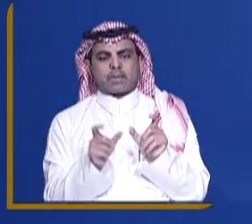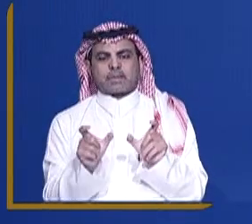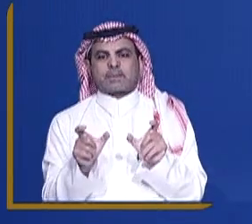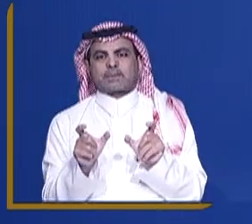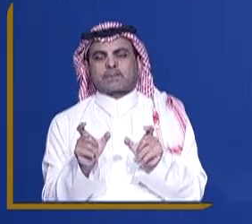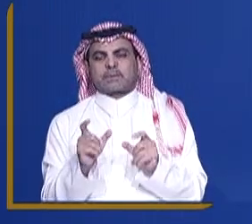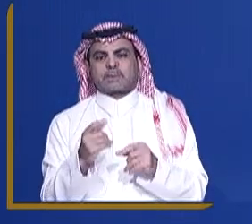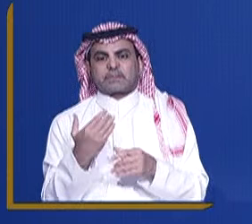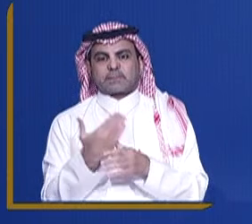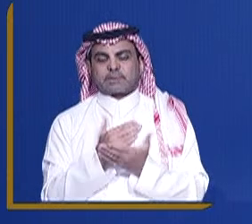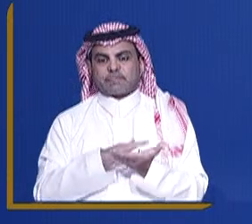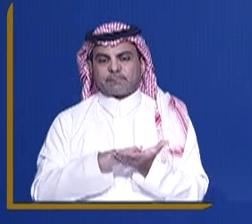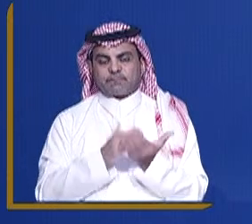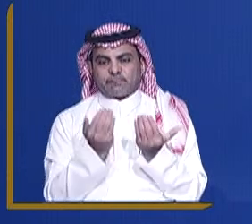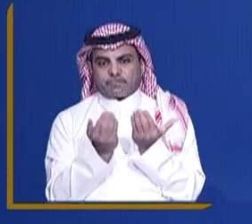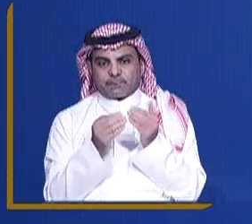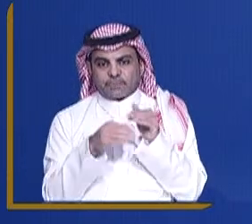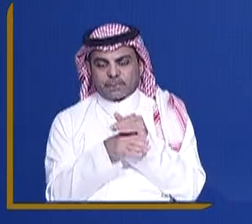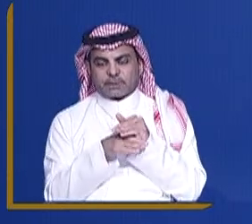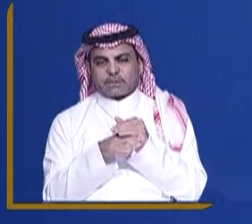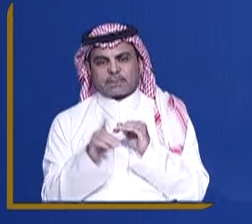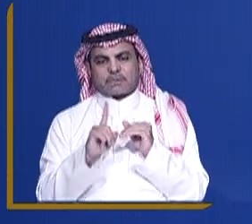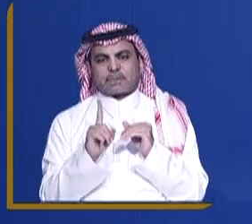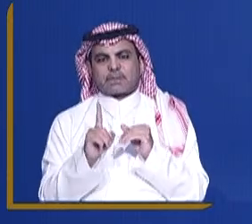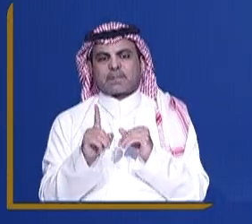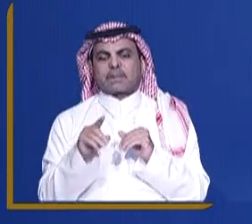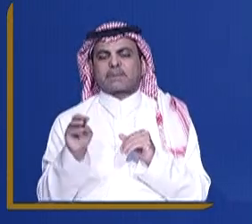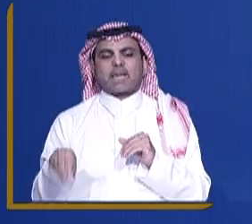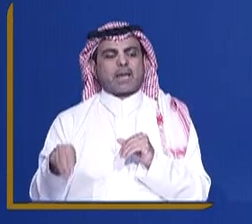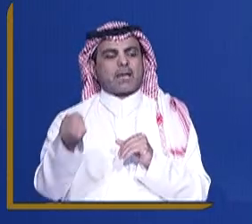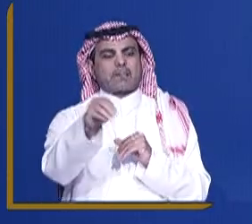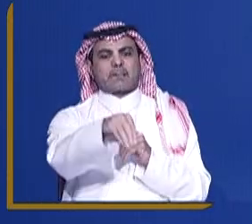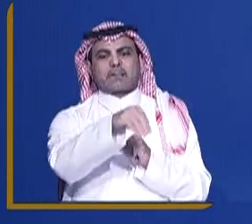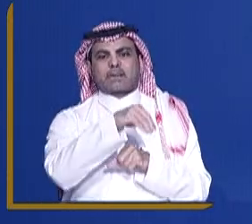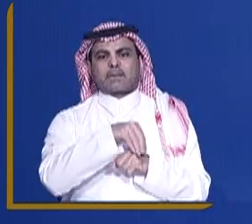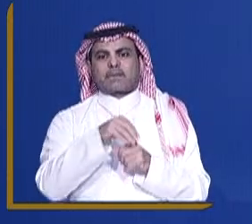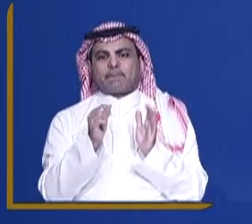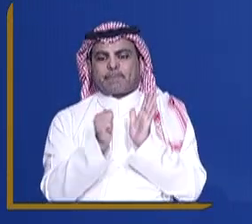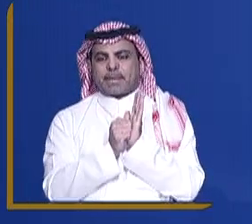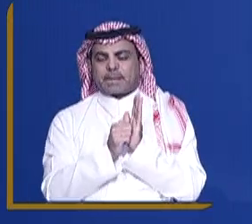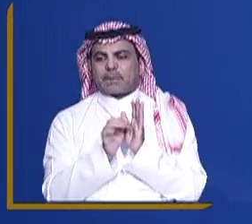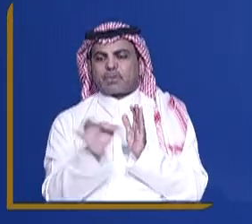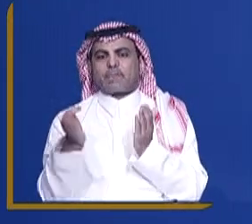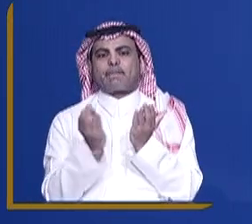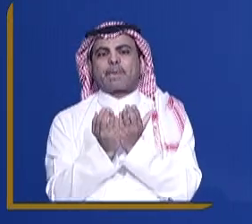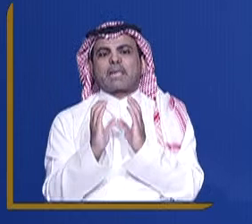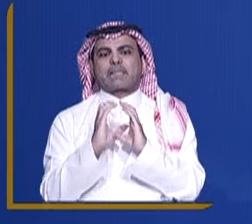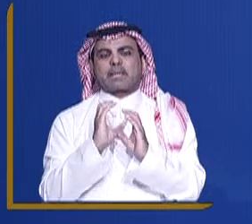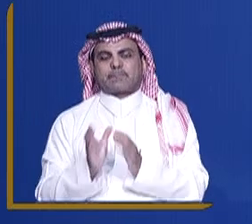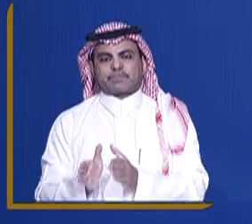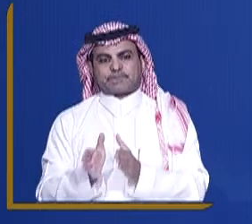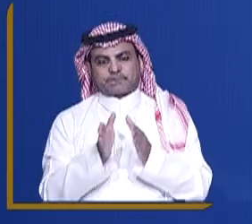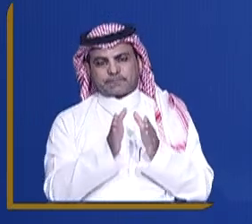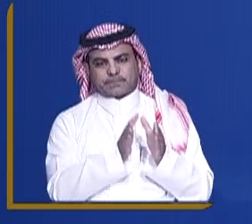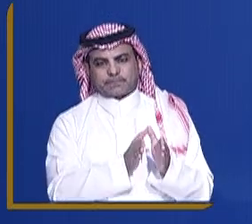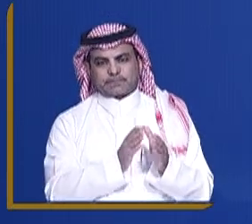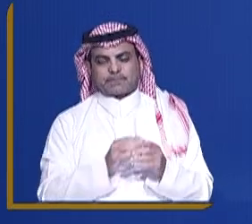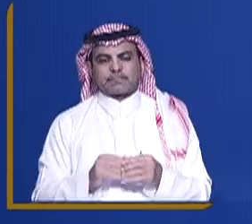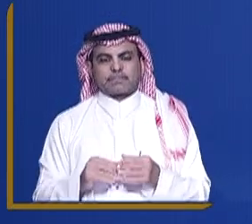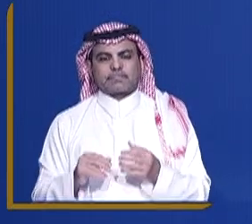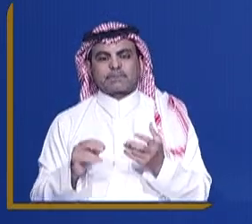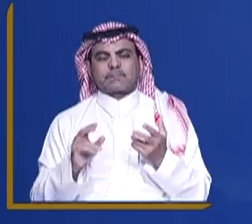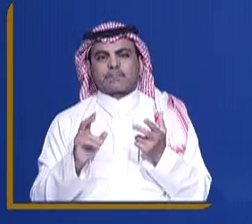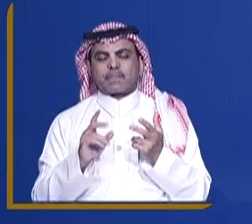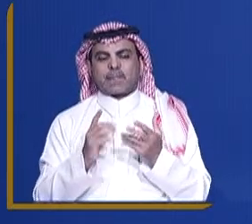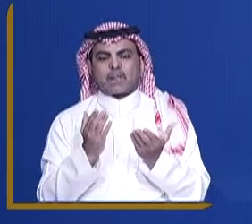الله، ليس داخل الفصل ولكن حتى أثناء تنقلاتهم من بيوتهم إلى المدارس. أما ما يخص الشق الآخر فيما